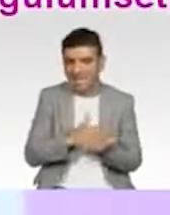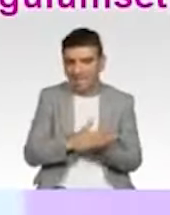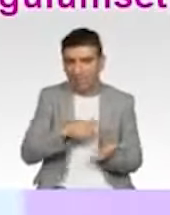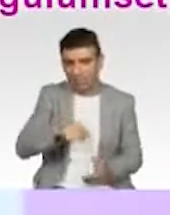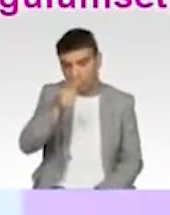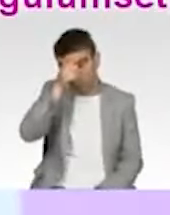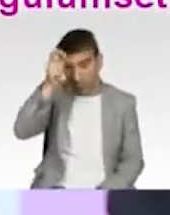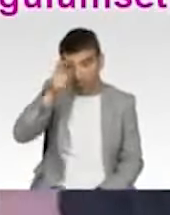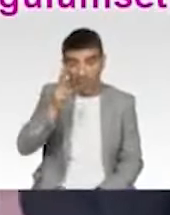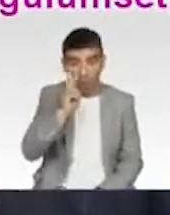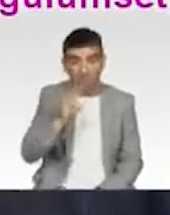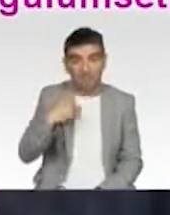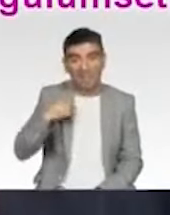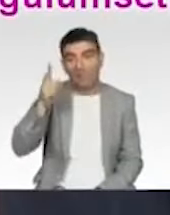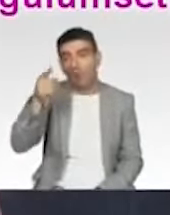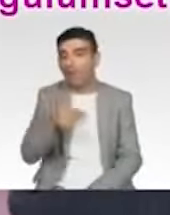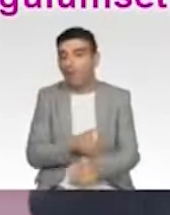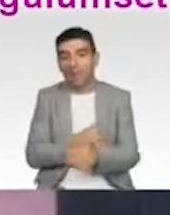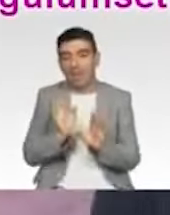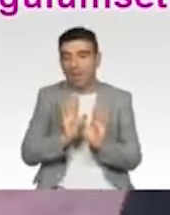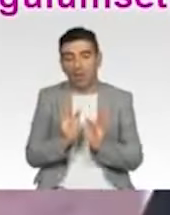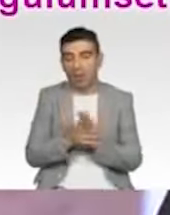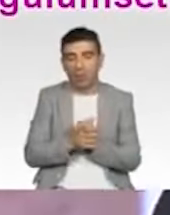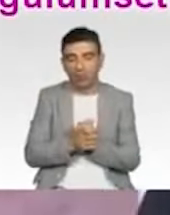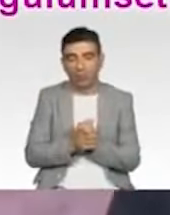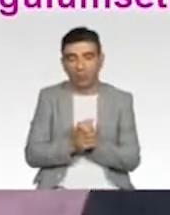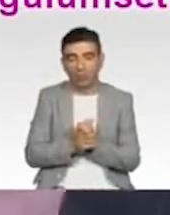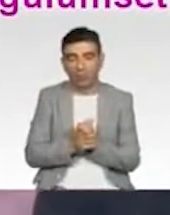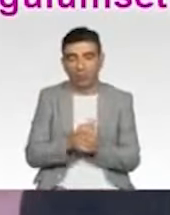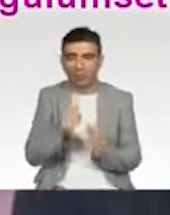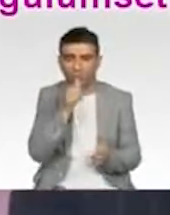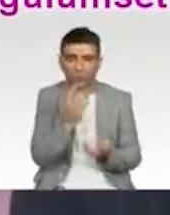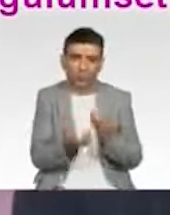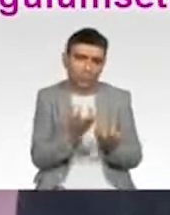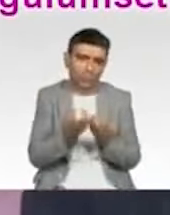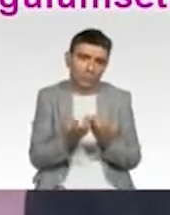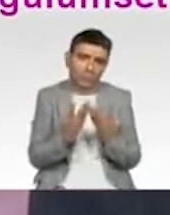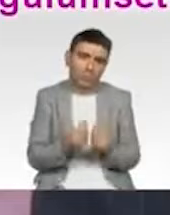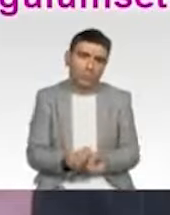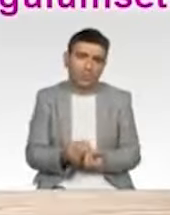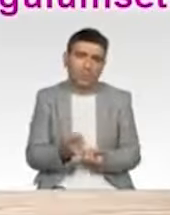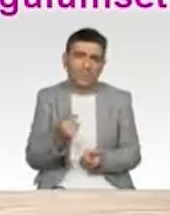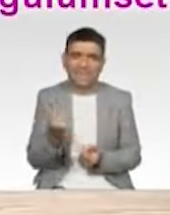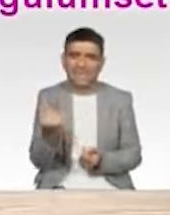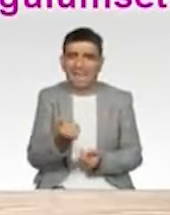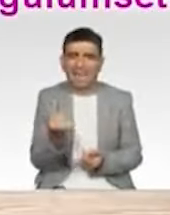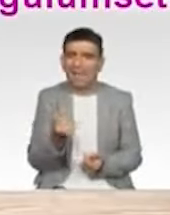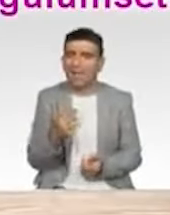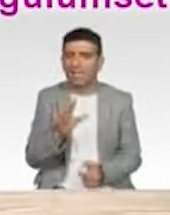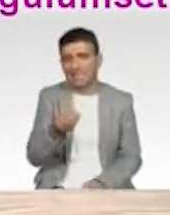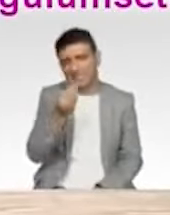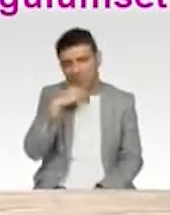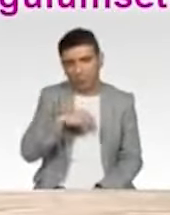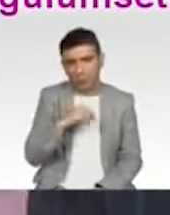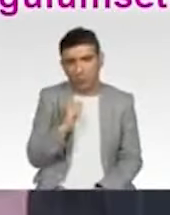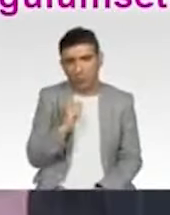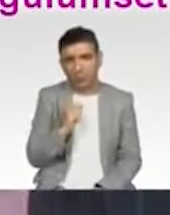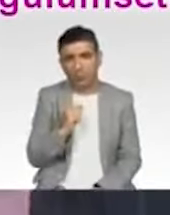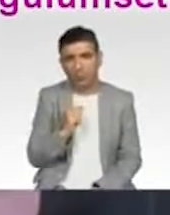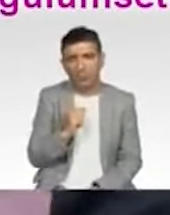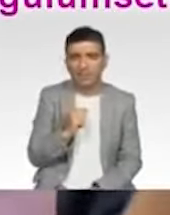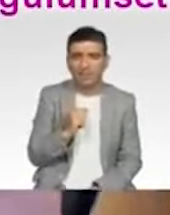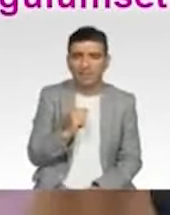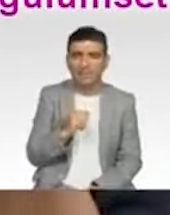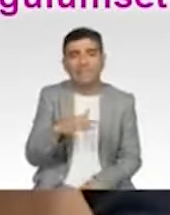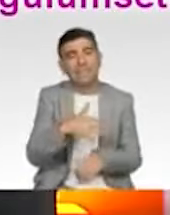Türkiye'de gördüm. Bizim orada böyle orada tereyağlı yapmıyoruz. Suda kaynatıyoruz böyle tane tanecik çıkıyor öyle yiyoruz. Sinirler